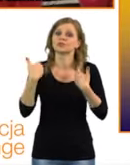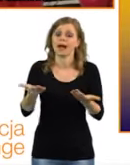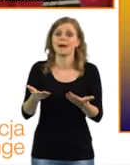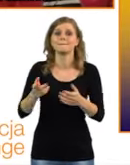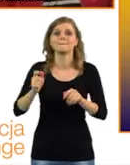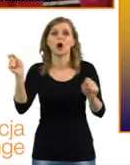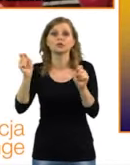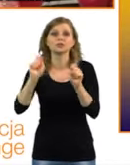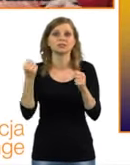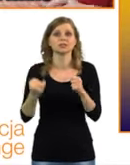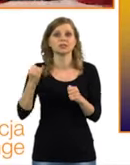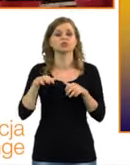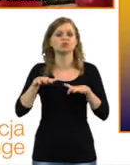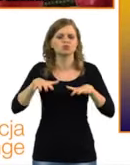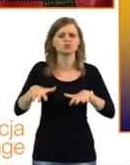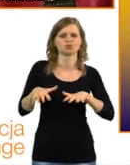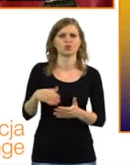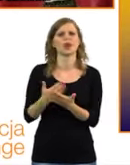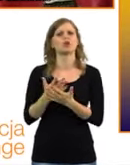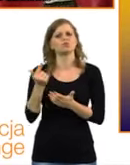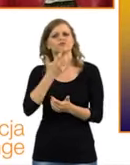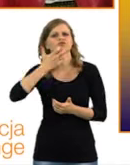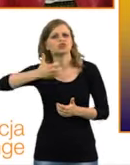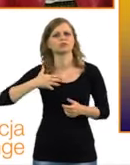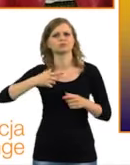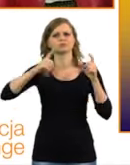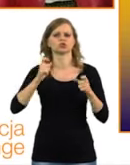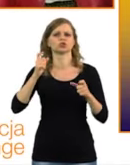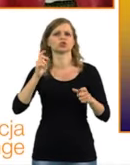czyli to wychowanie słuchowe, bardzo wcześnie rozpoczynać.